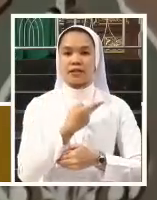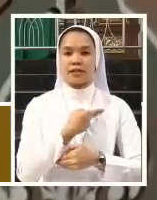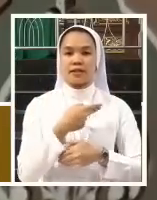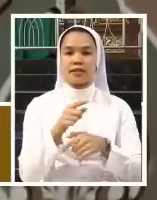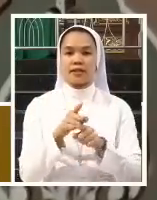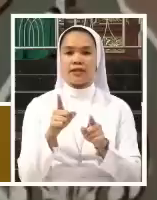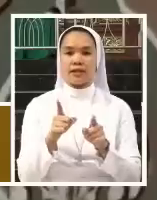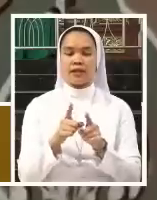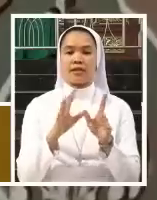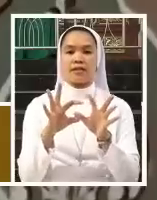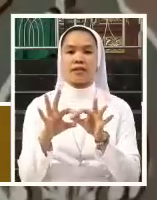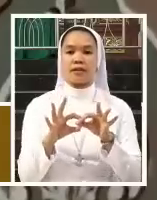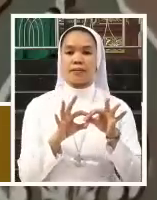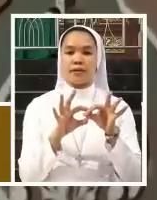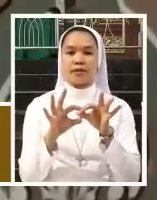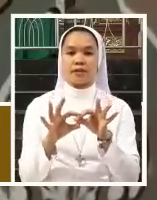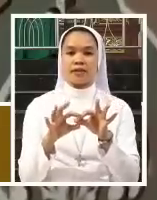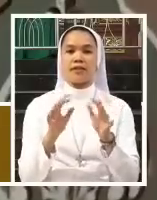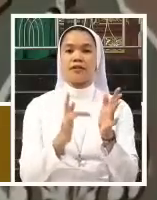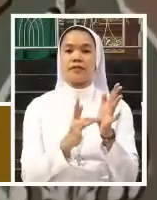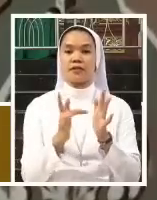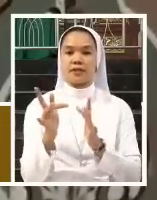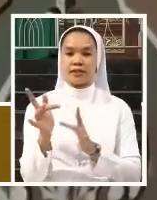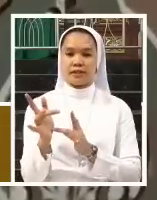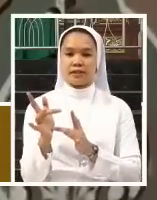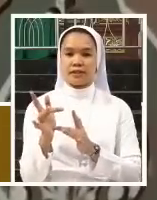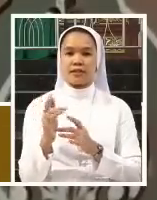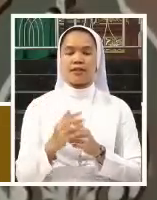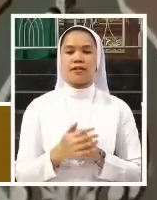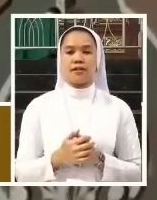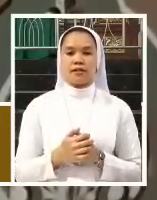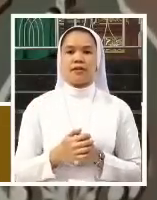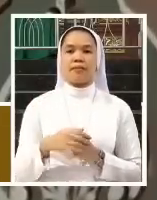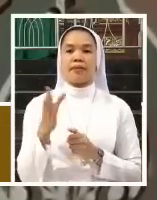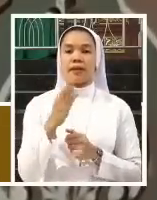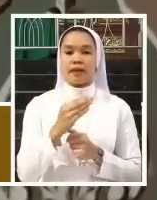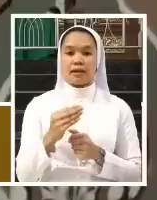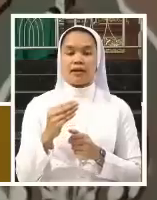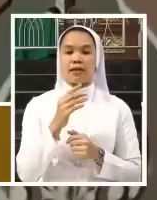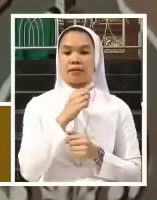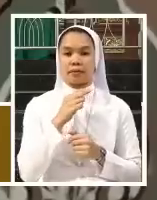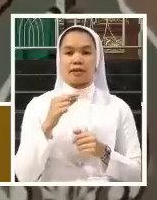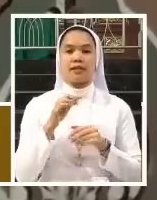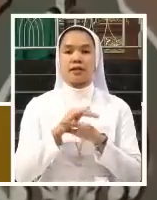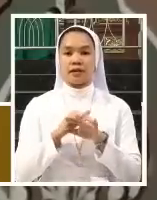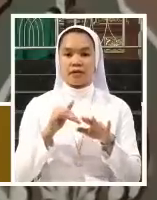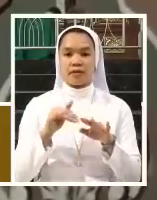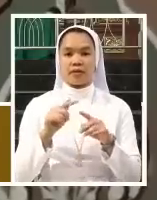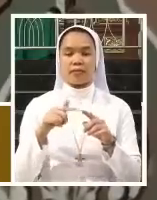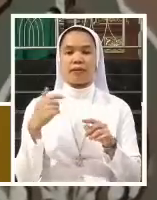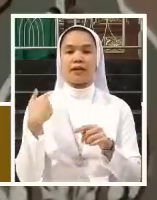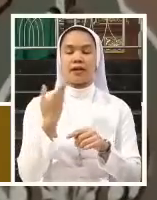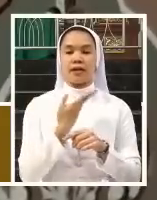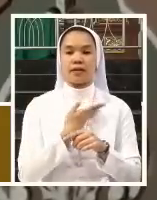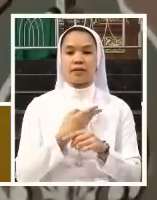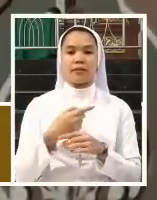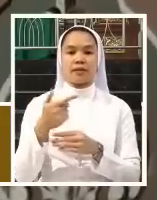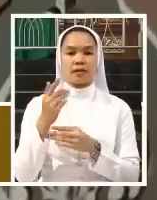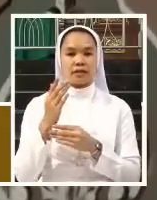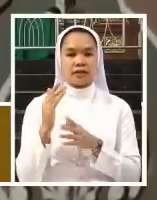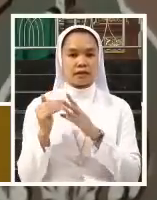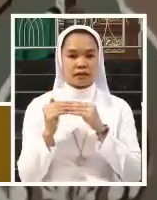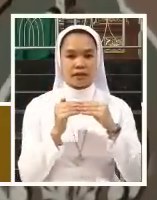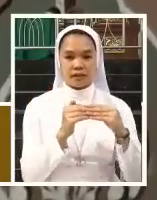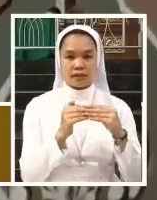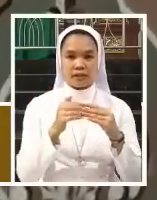the community of Jesus. And the priest is called to be avant-gardes